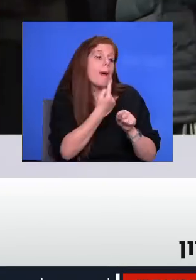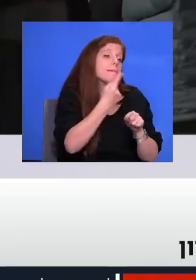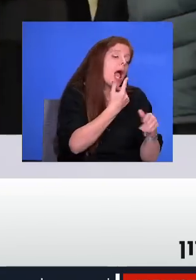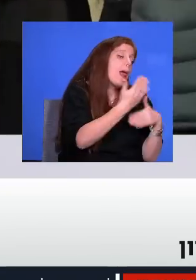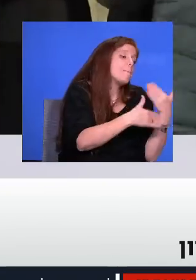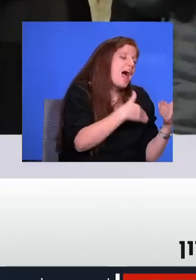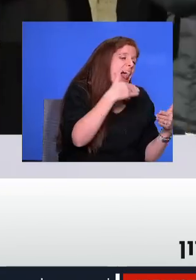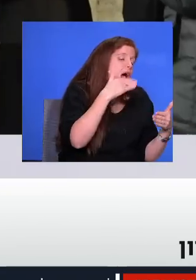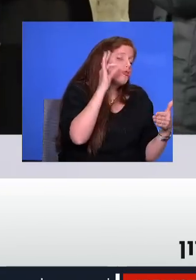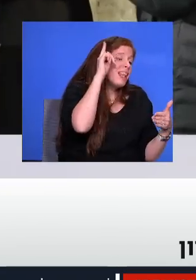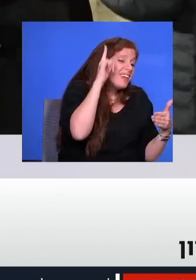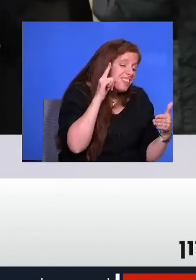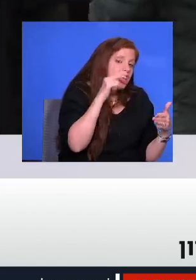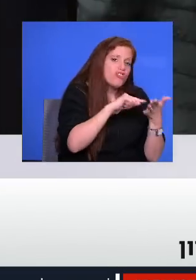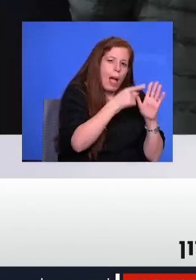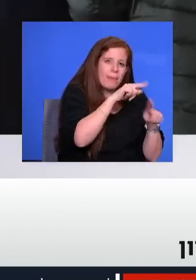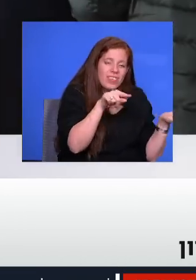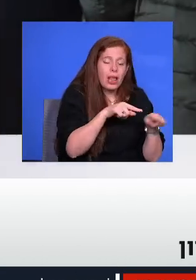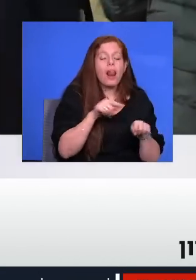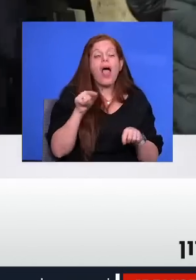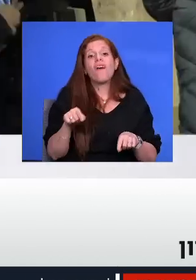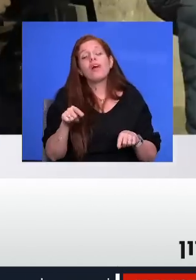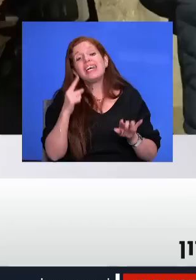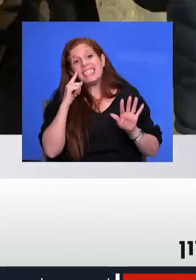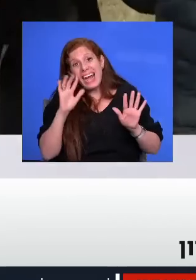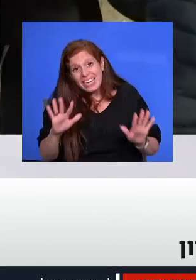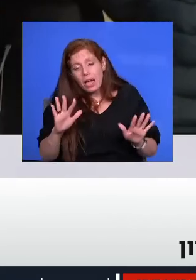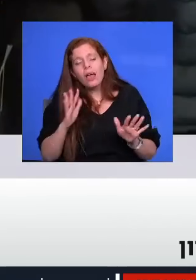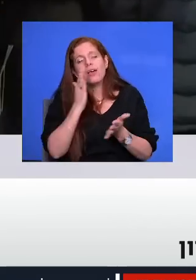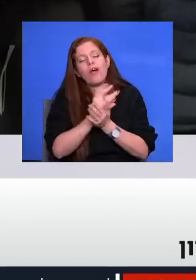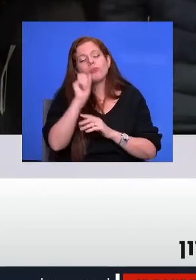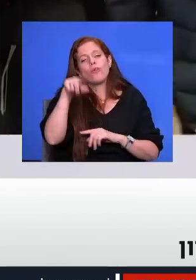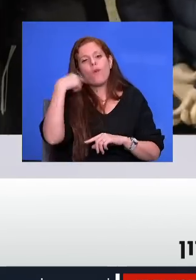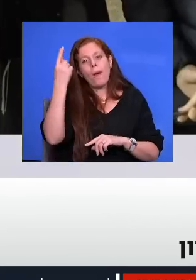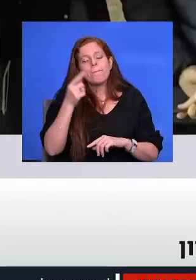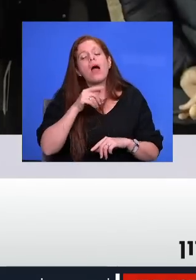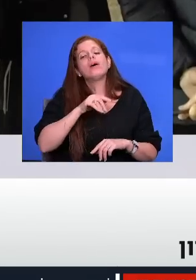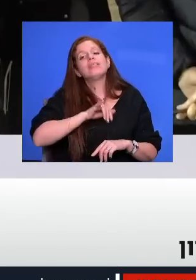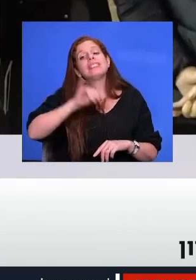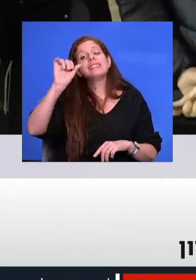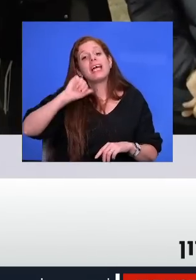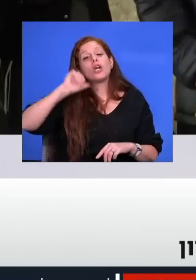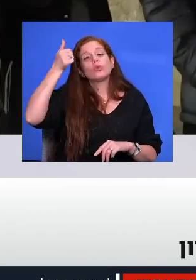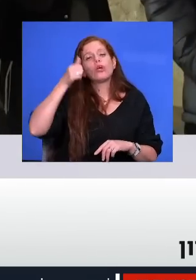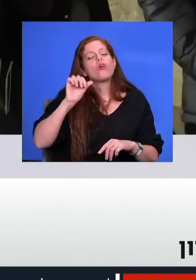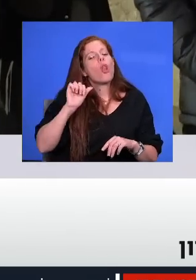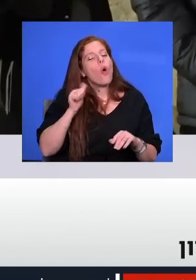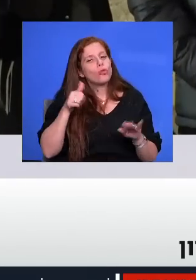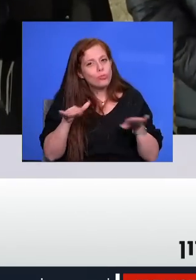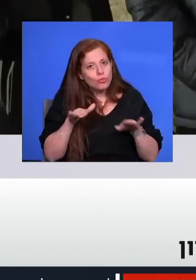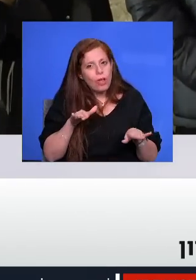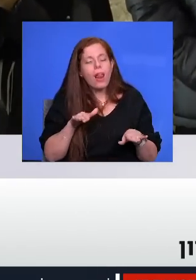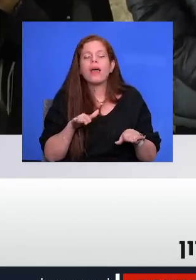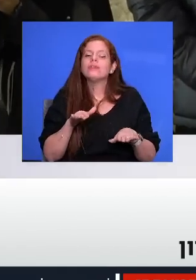לביטול הביקור הזה. אבל ככל הנראה, כבר בשבוע הבא, טיסה ראשונה של ראש הממשלה נתניהו